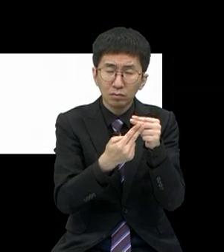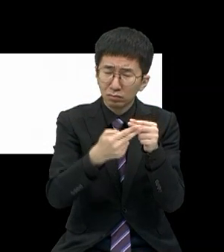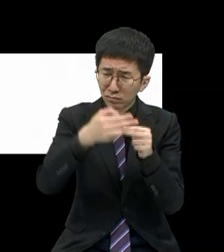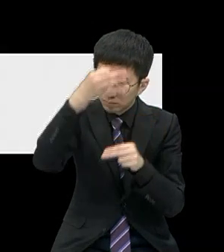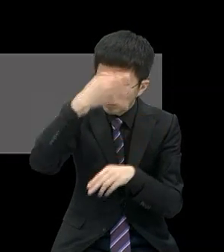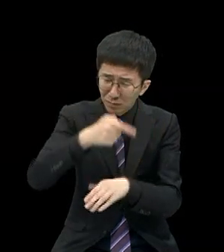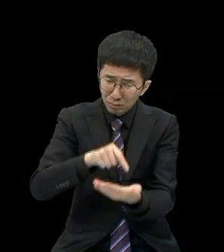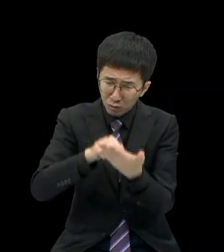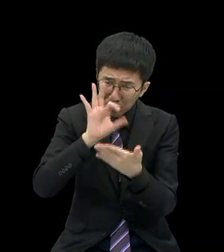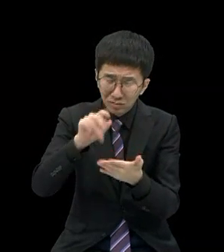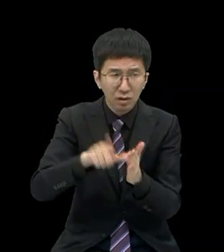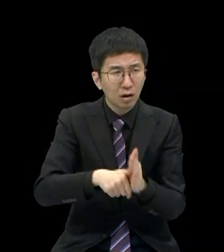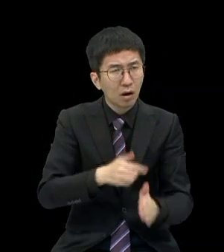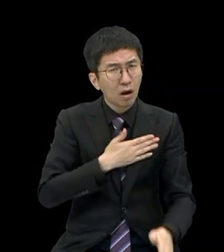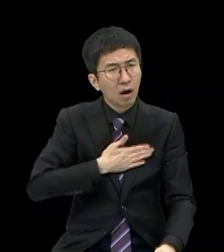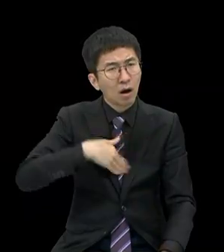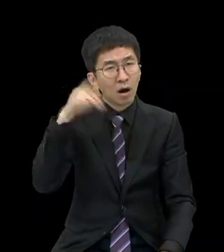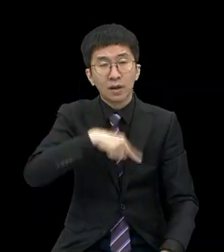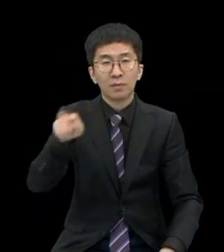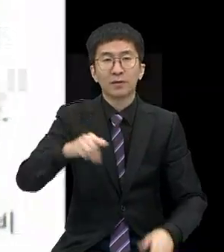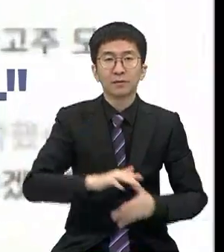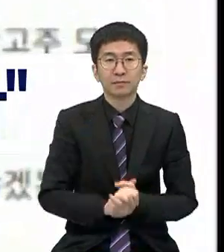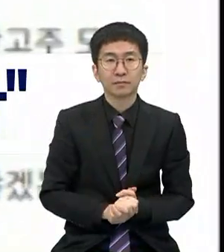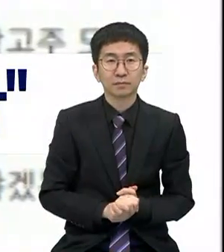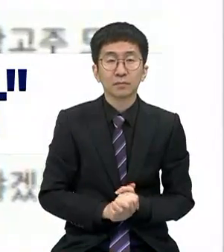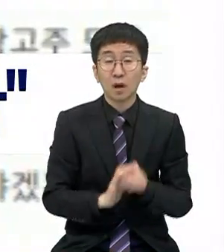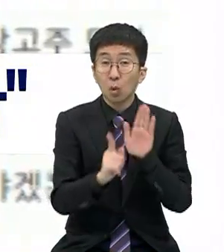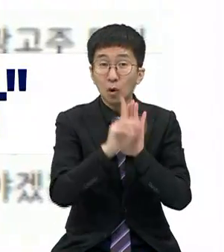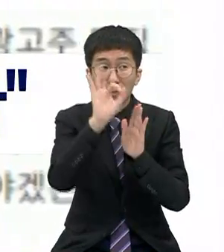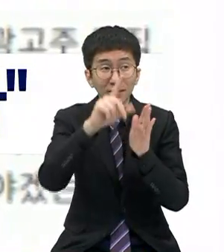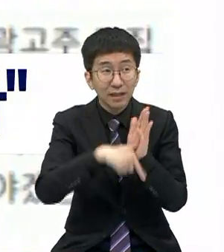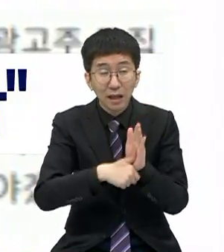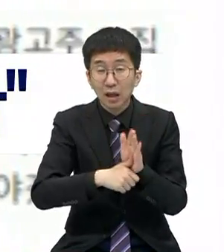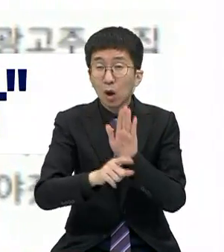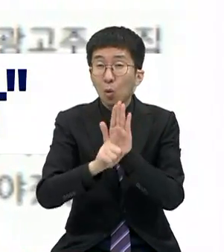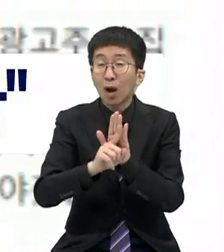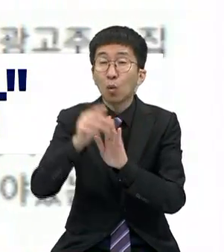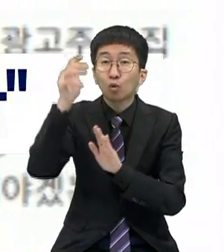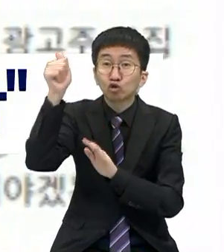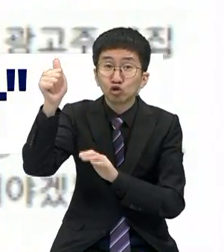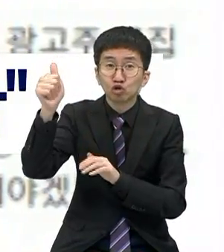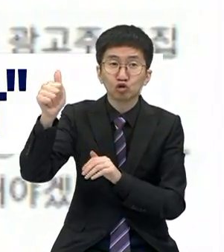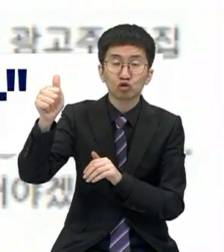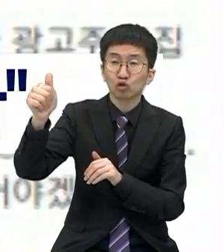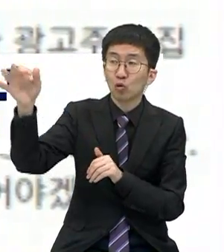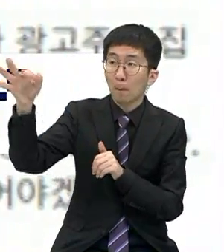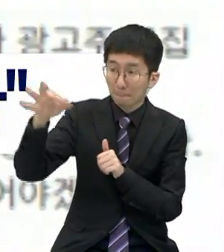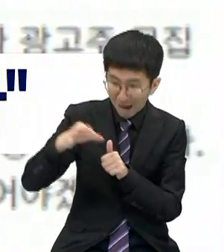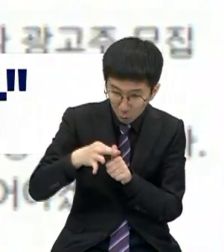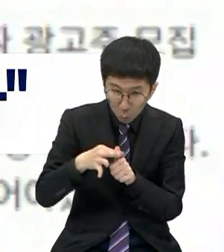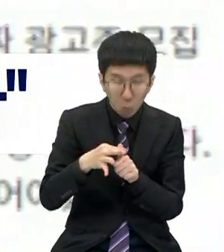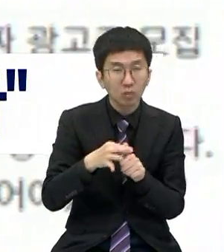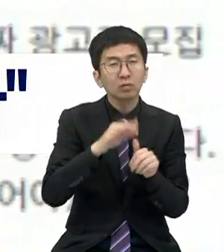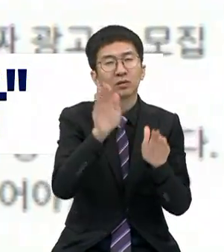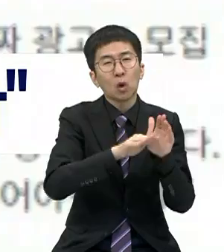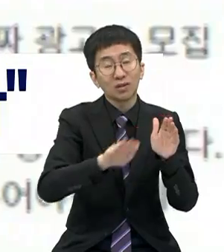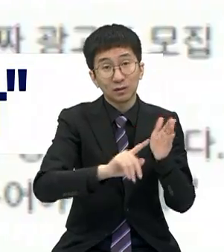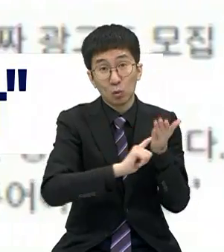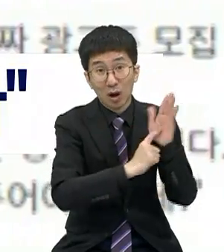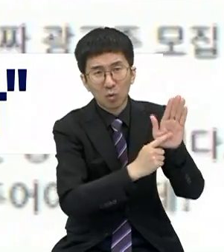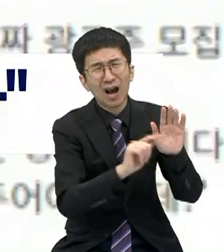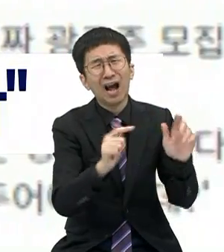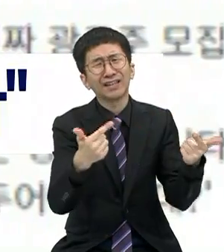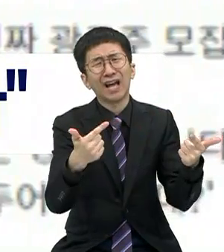가까운 에디 g 측은 광고 상당수가 광고주 로부터 돈을 받고 게시한 정식 광고가 아니었다 며